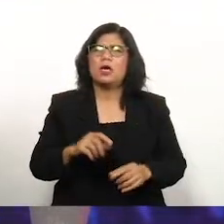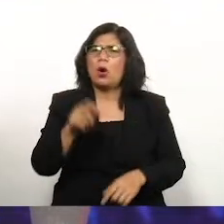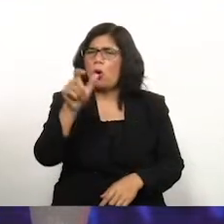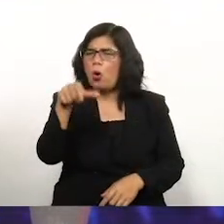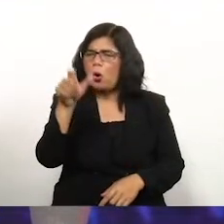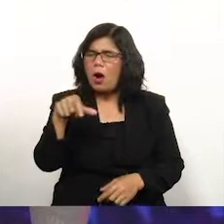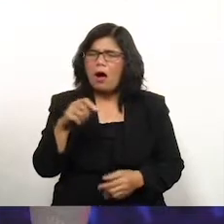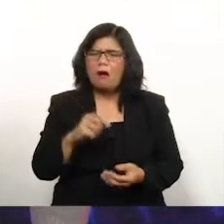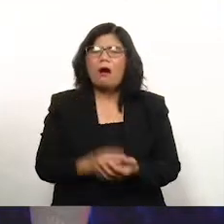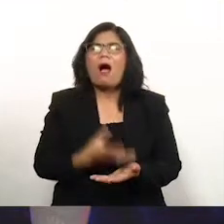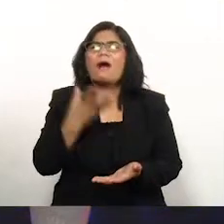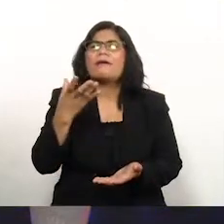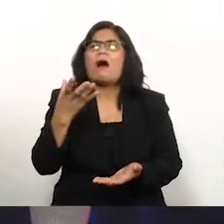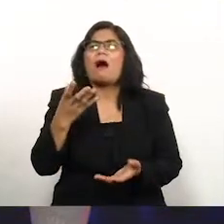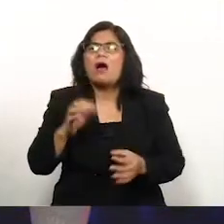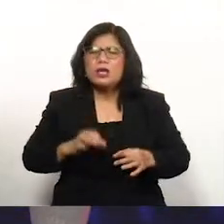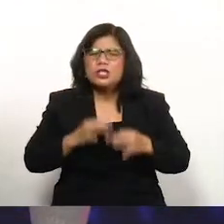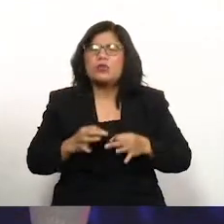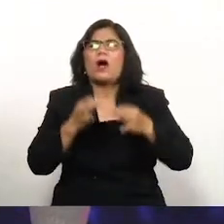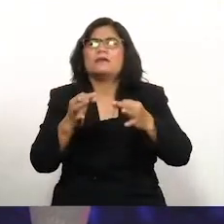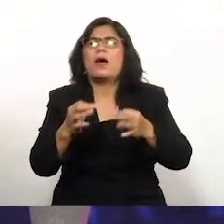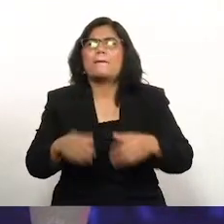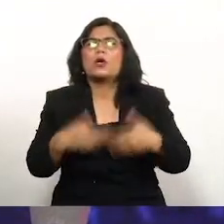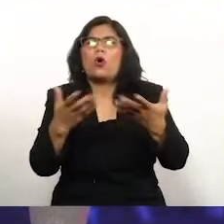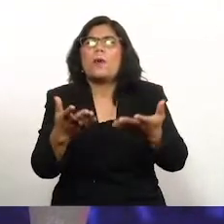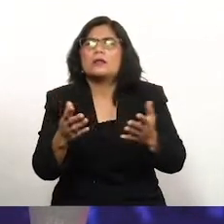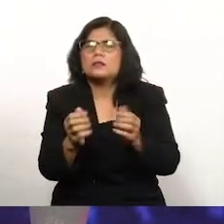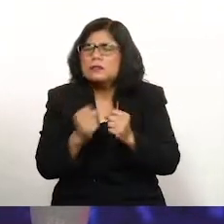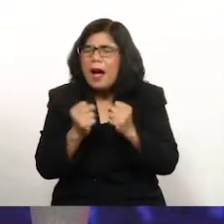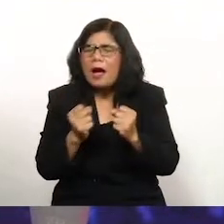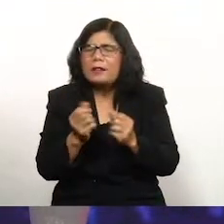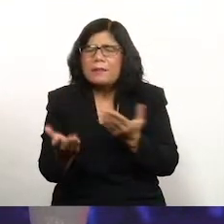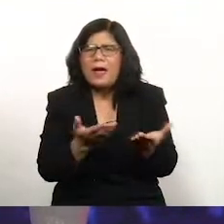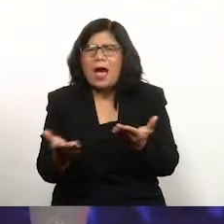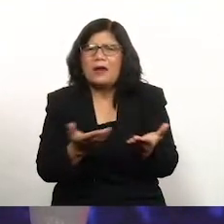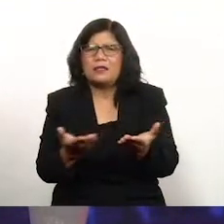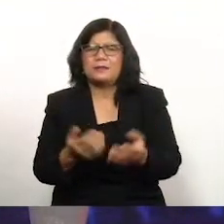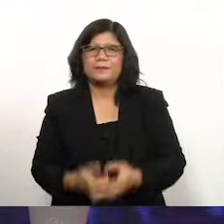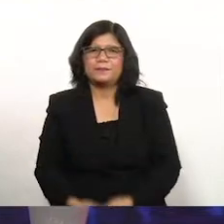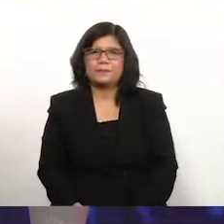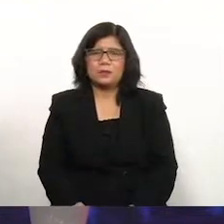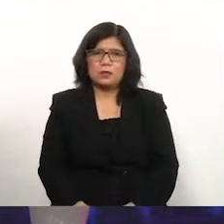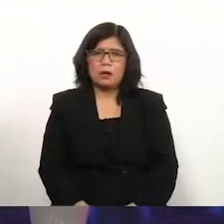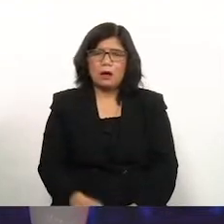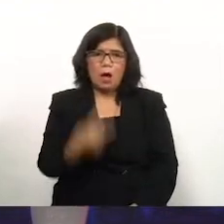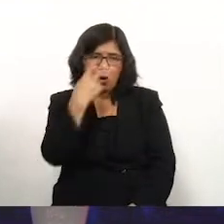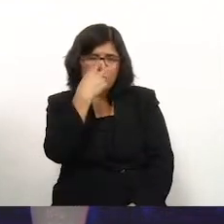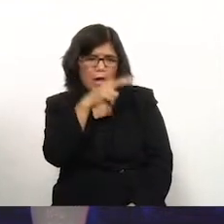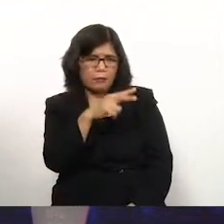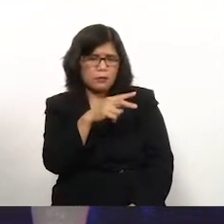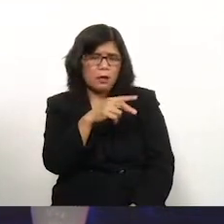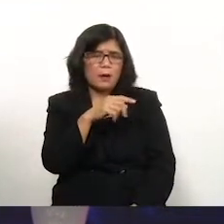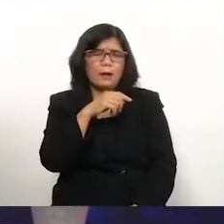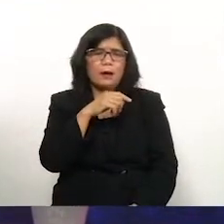tetapi jiwanya jiwa berkorban dan semangat melayani Jadi kalau sudah setiap kali lihat gereja besar setiap